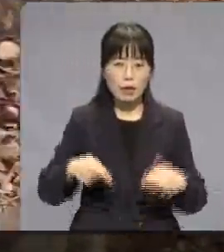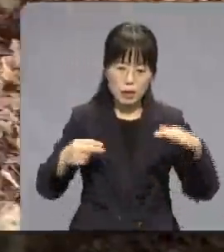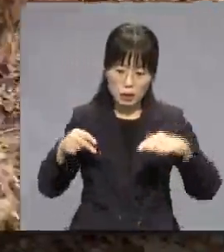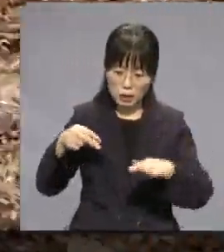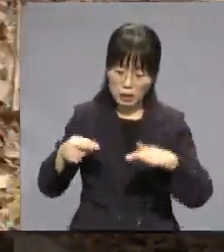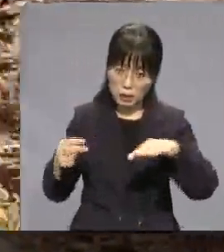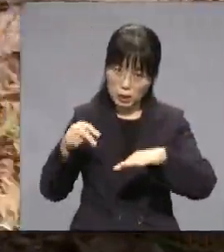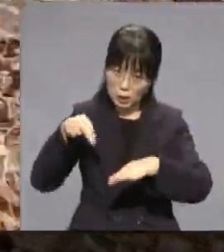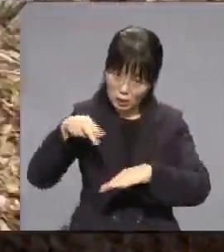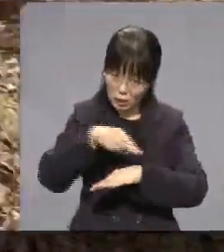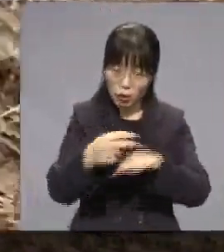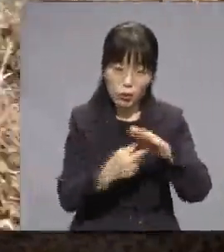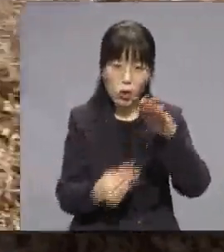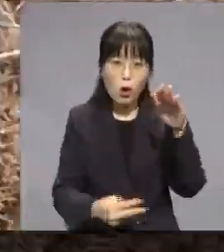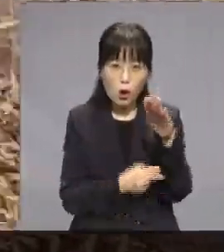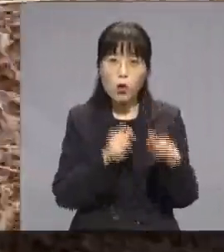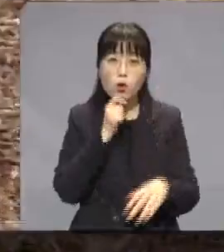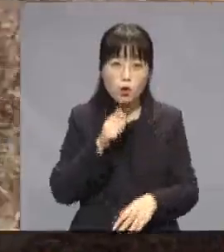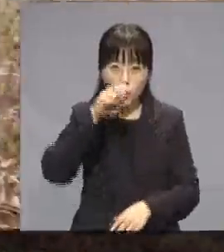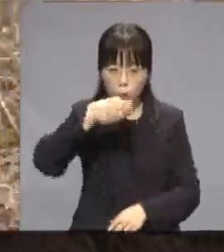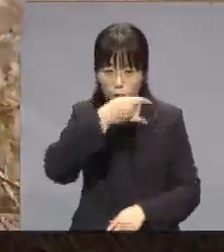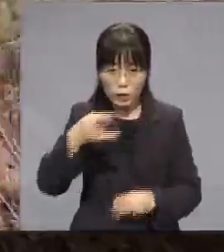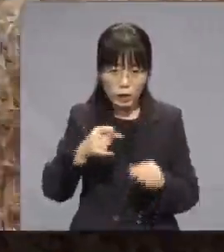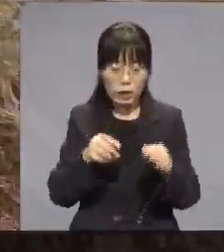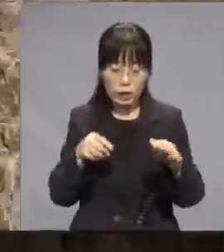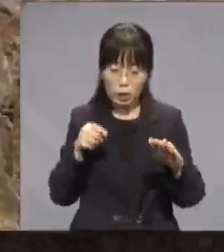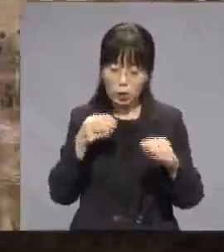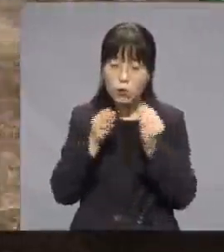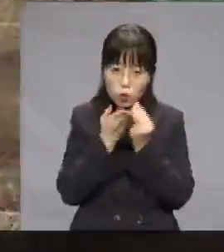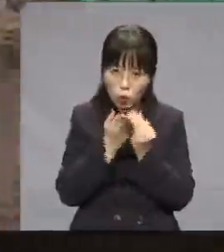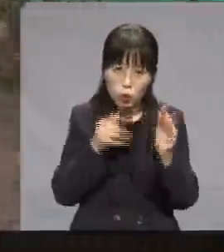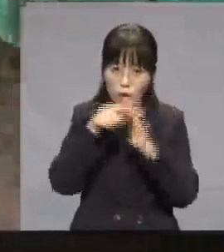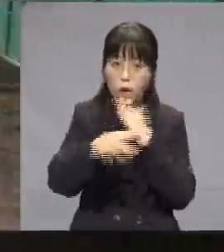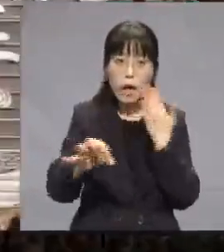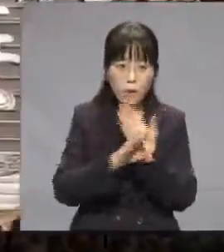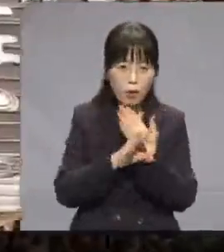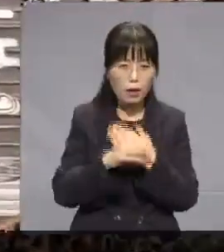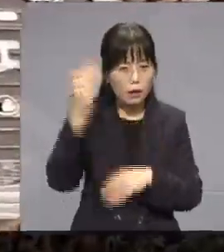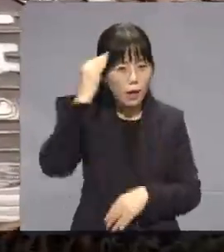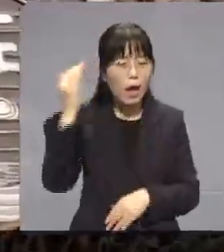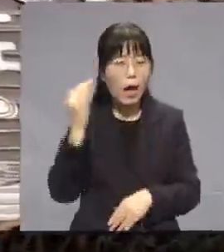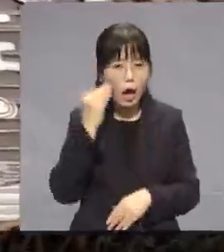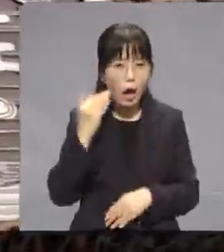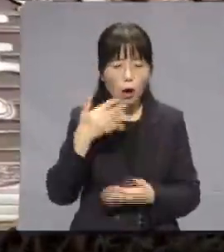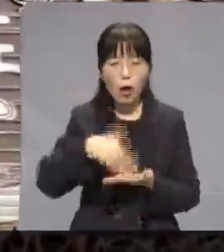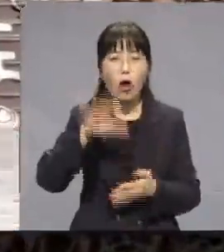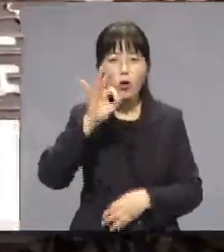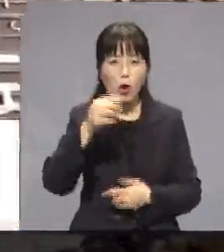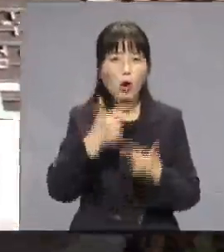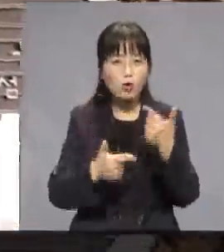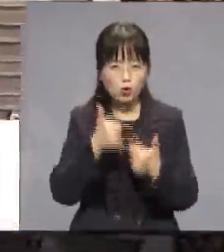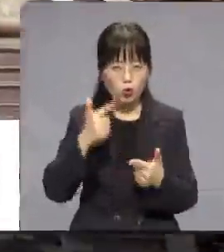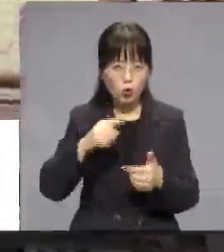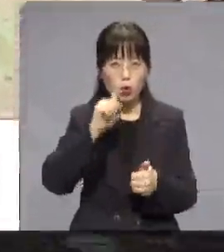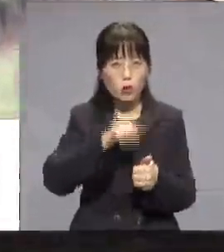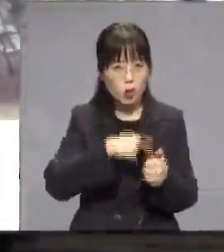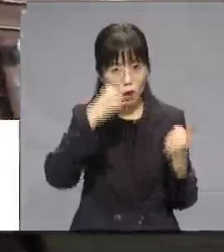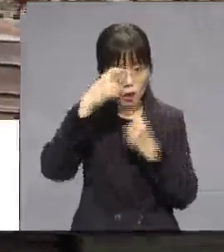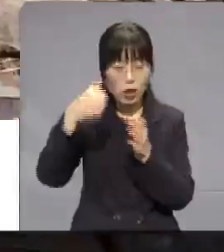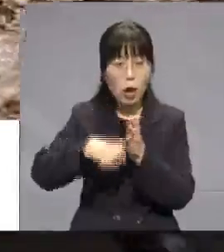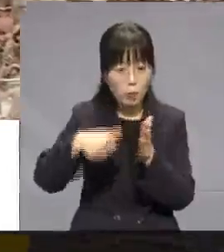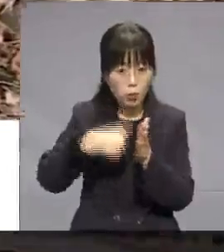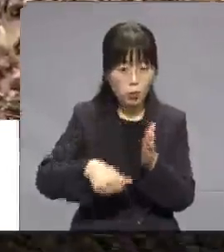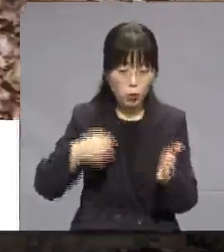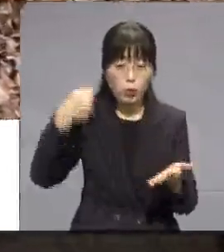인도교를 건너면 소무의도에 들어가서 대한민국의 열 그루뿐이라는 천연기념물로